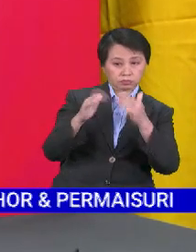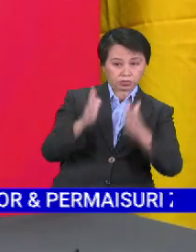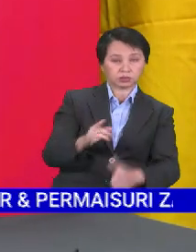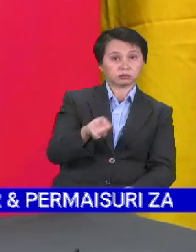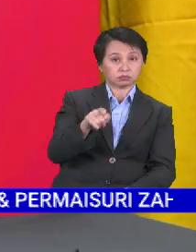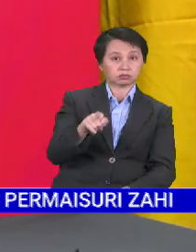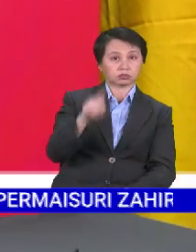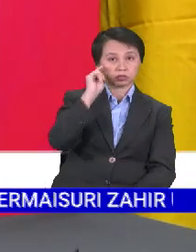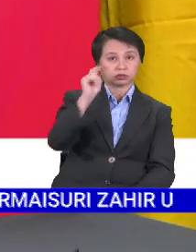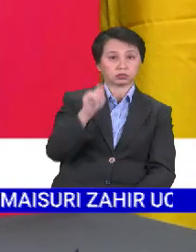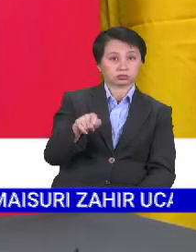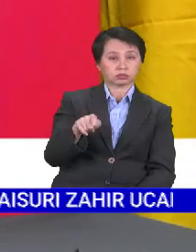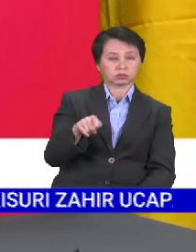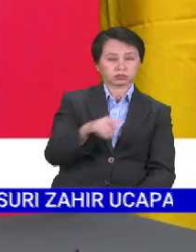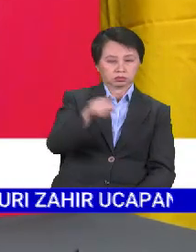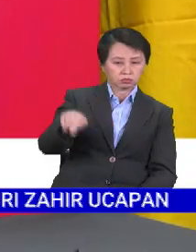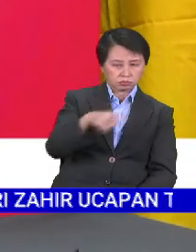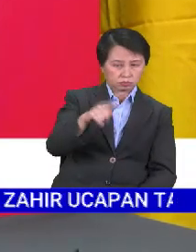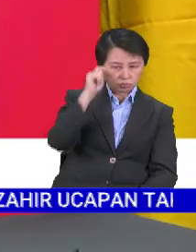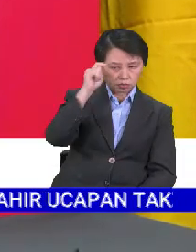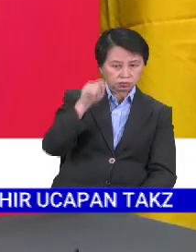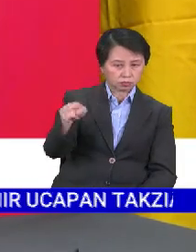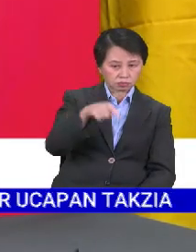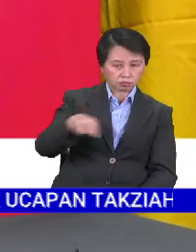mereka. Mereka mempunyai